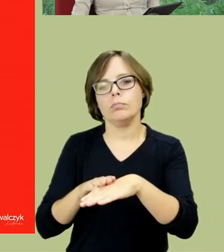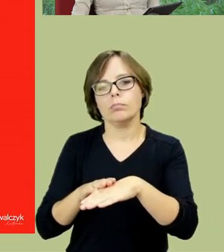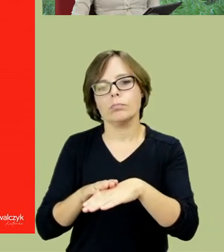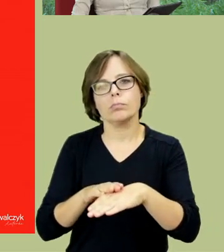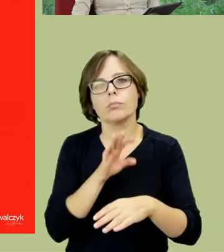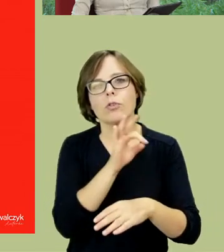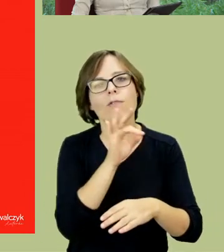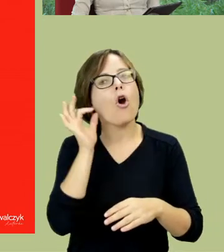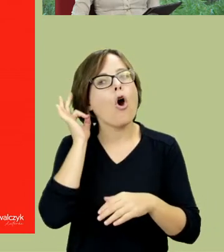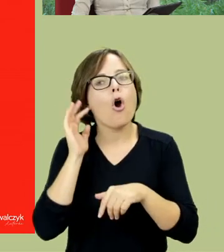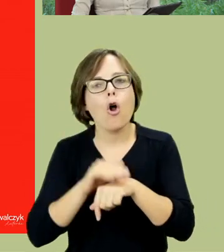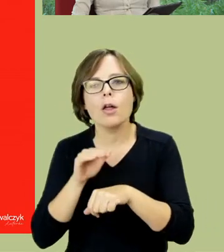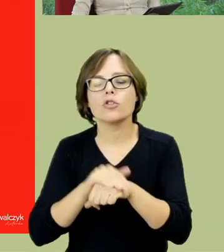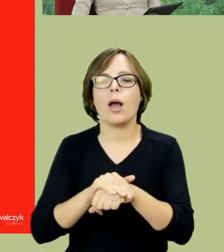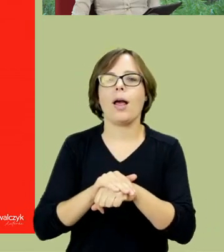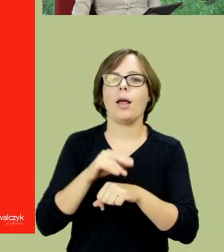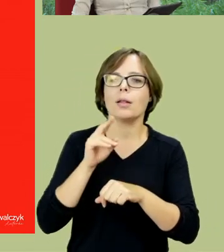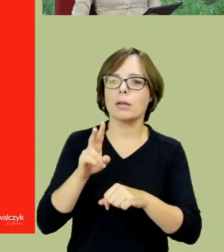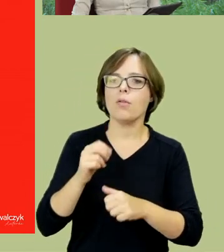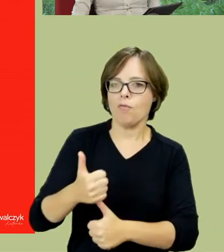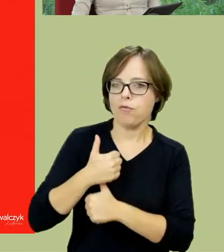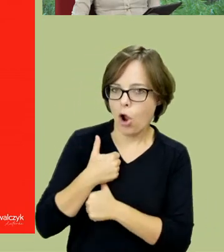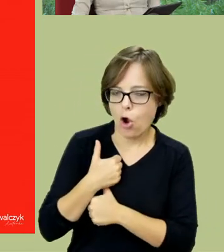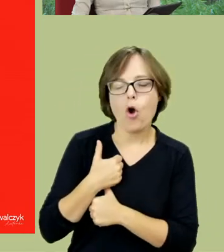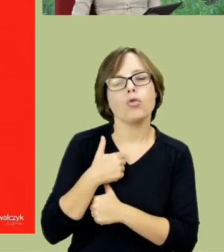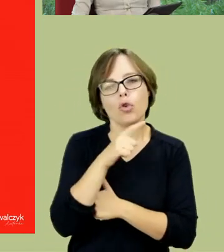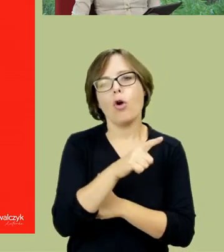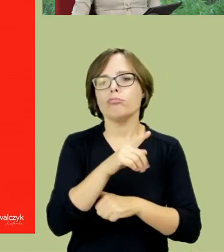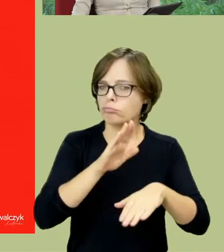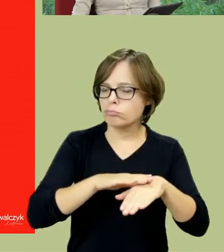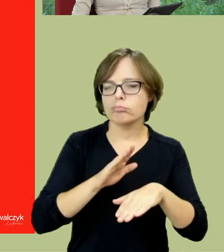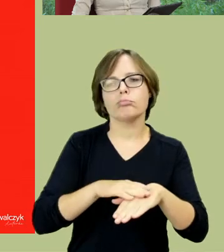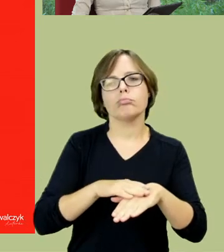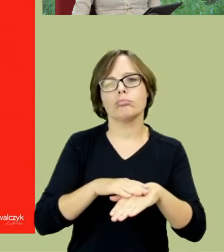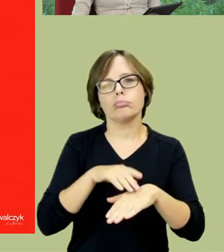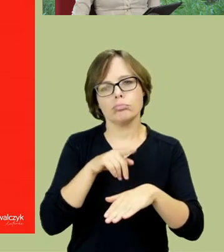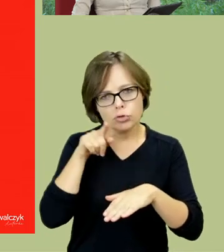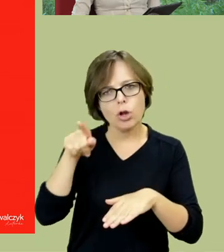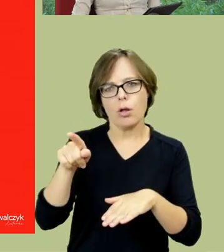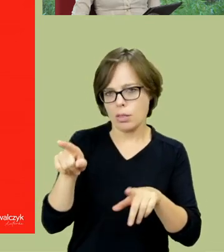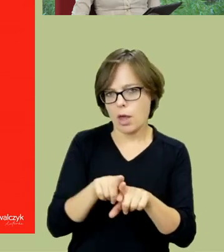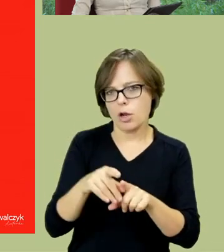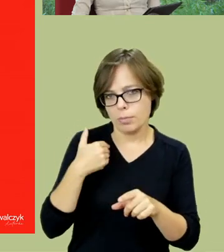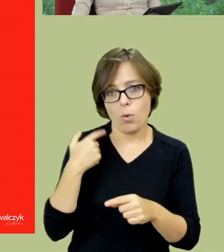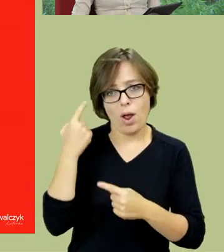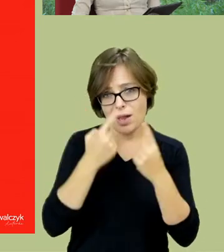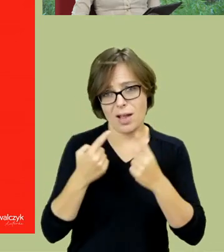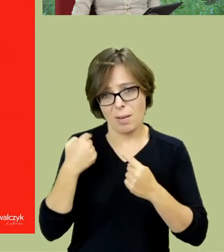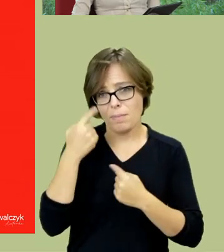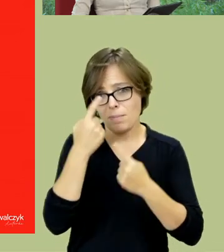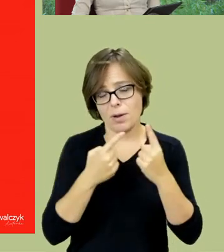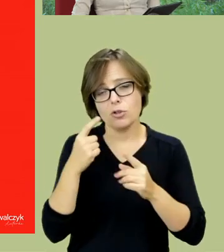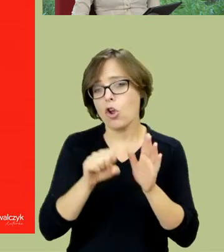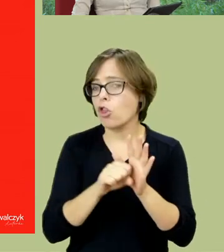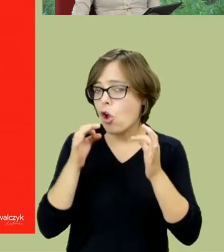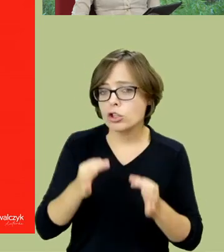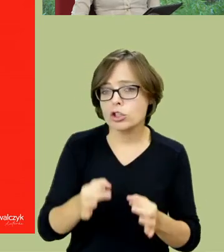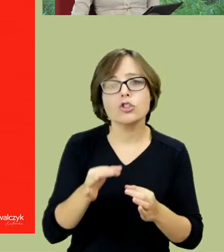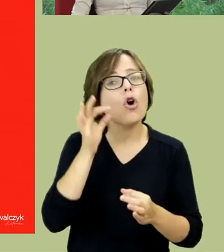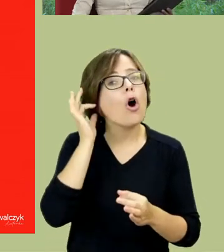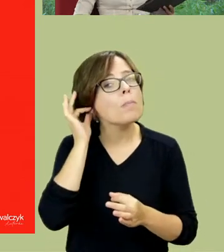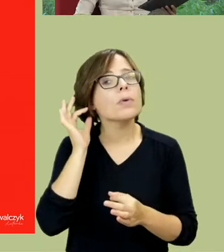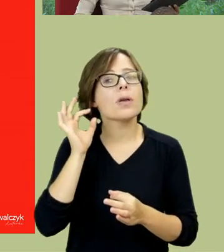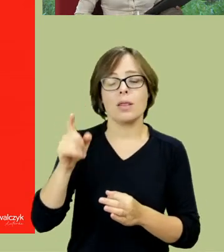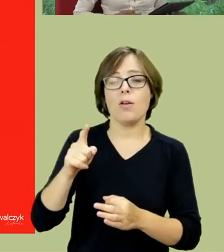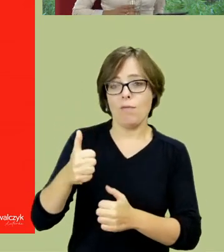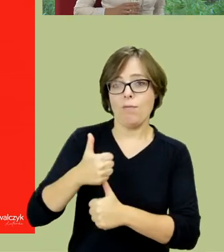koleżanek w mundurach, które jej zdaniem i również moim zdaniem do dziś są nieopowiedziane i niedocenione,